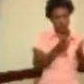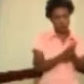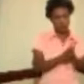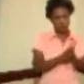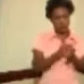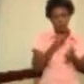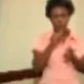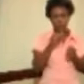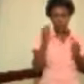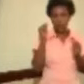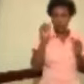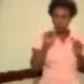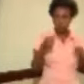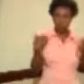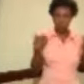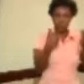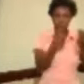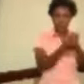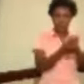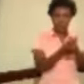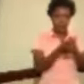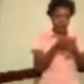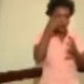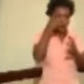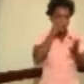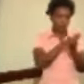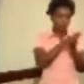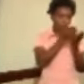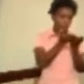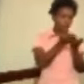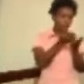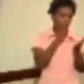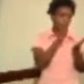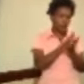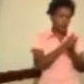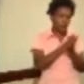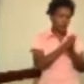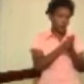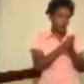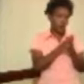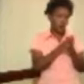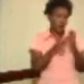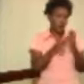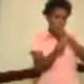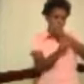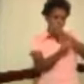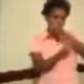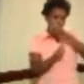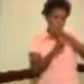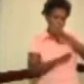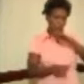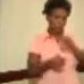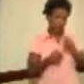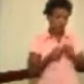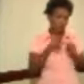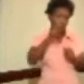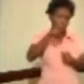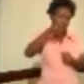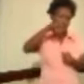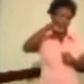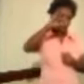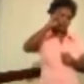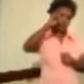études faites que nous sommes capables d'arriver, article 32 Constitution, au moins l'école primaire gratuite, ça ne va pas être pour tout de suite, parce que pas